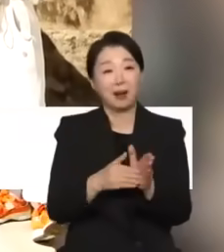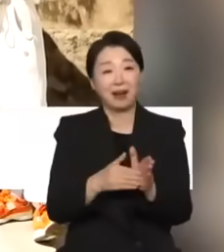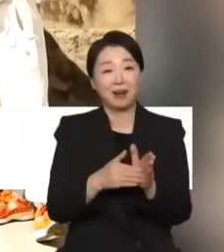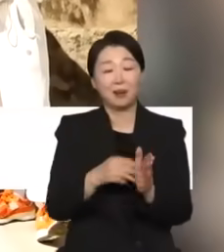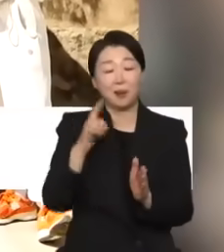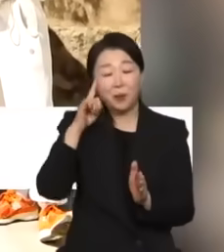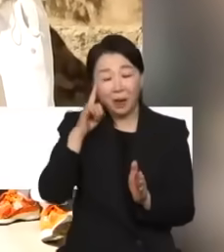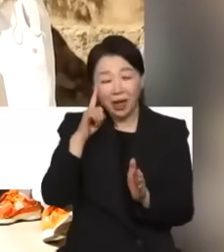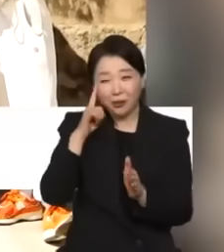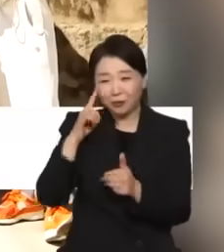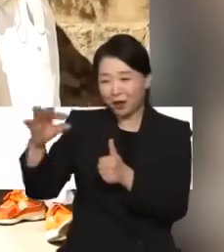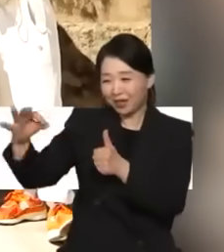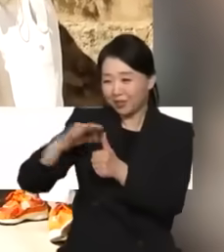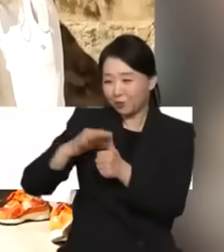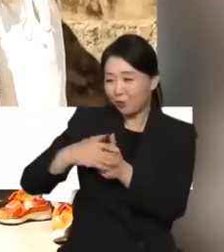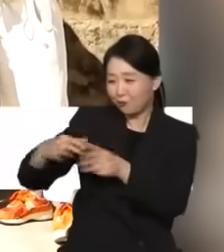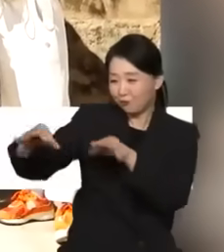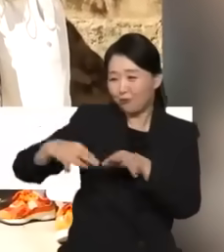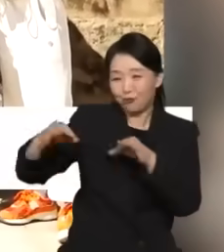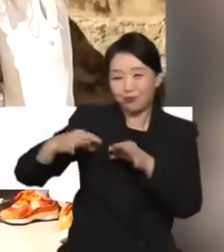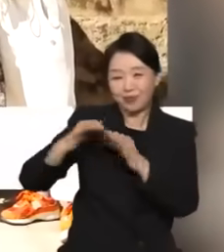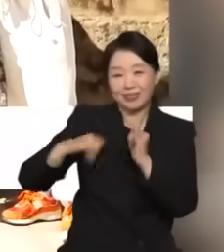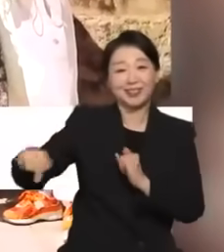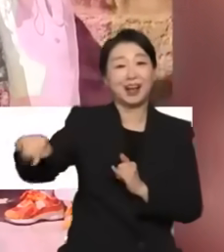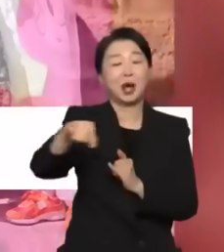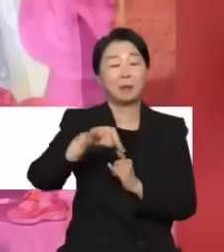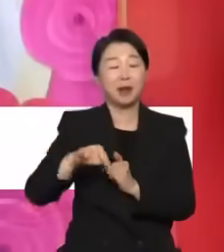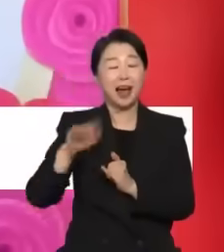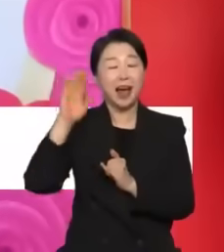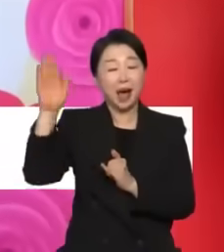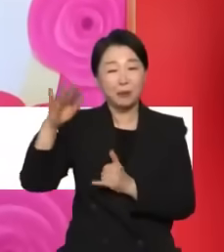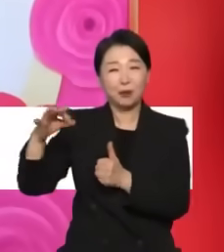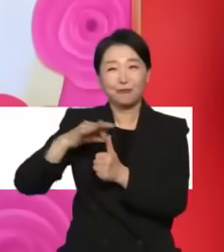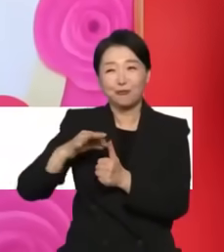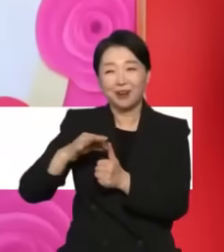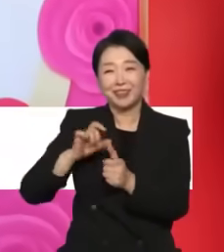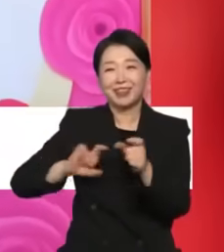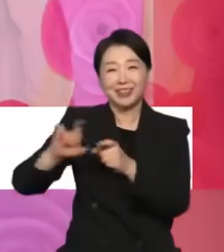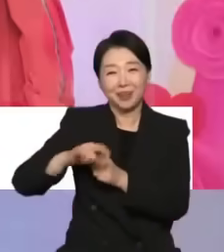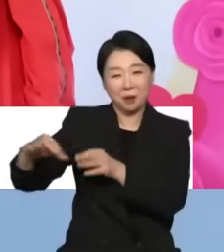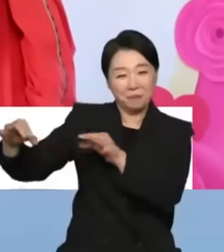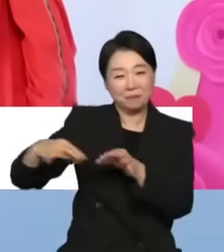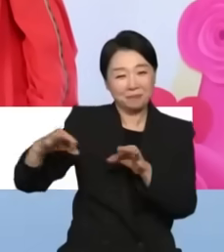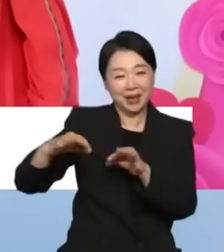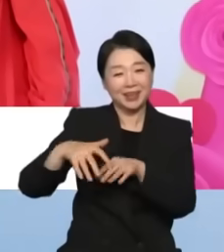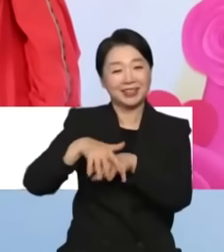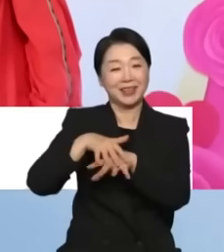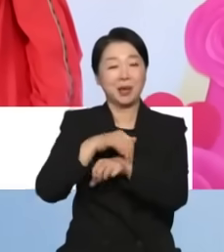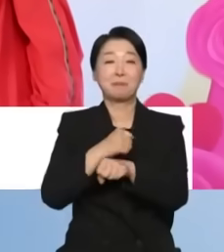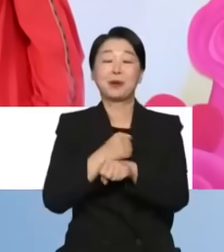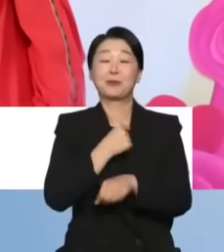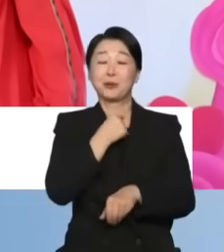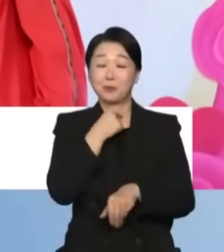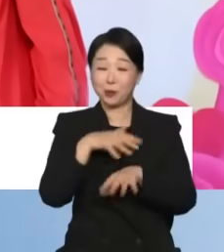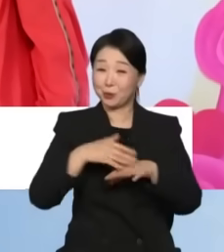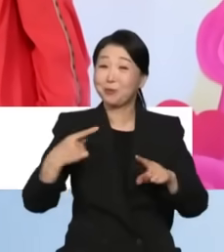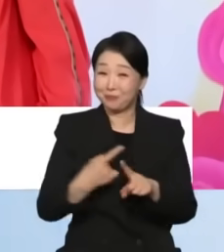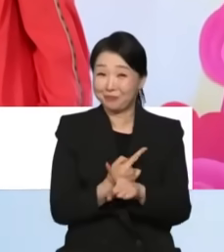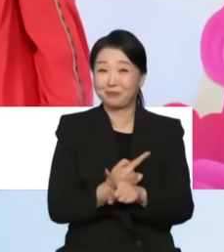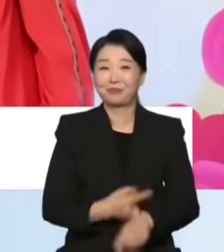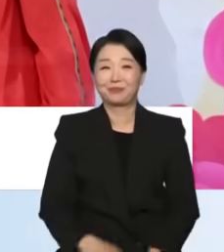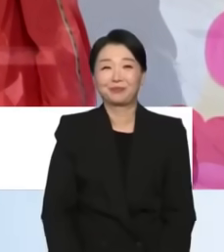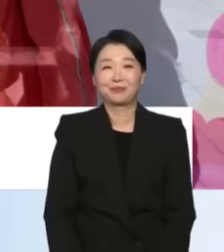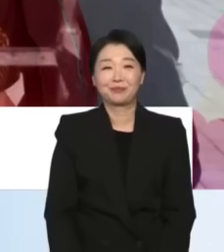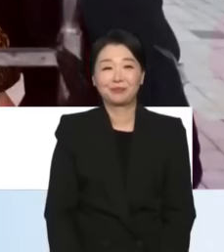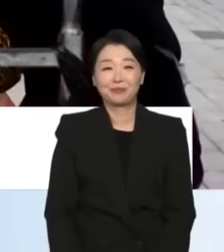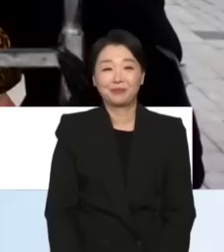저희에게 지원해줬고 후원해줬던 많은 분들이 더 후원을 더 많이 할 수 있는 그런 체계를 만들고자 조직을 바꾸는 거거든요.